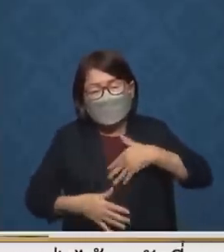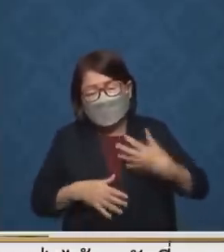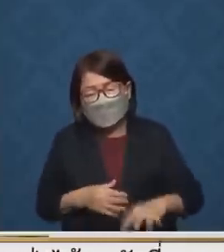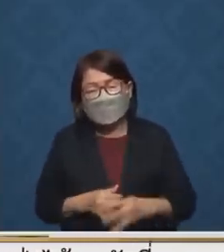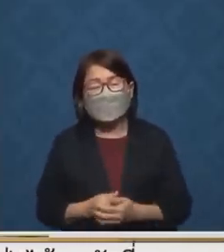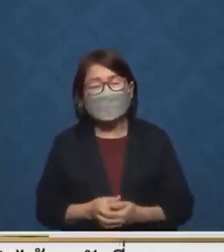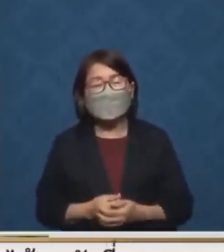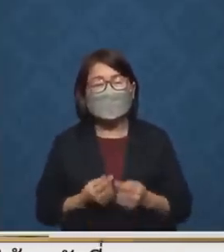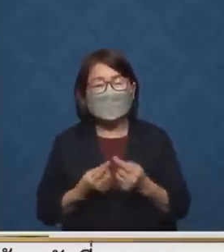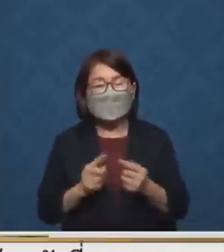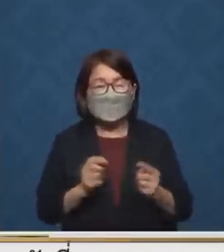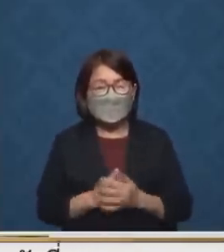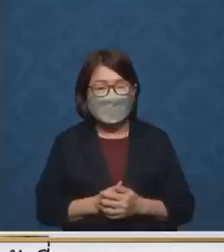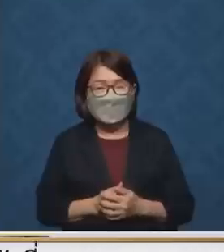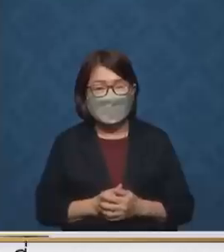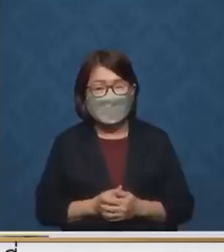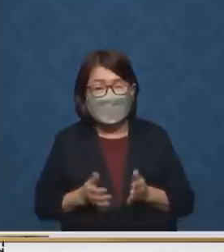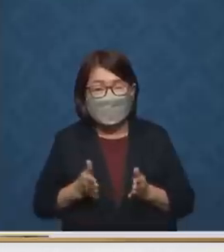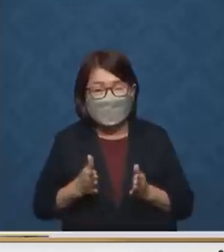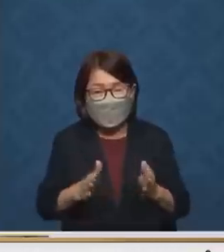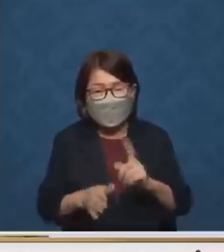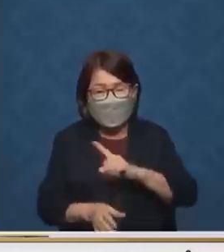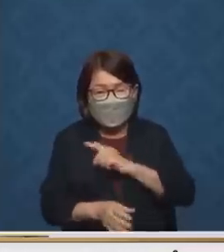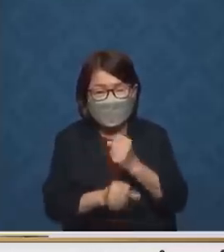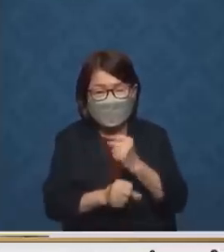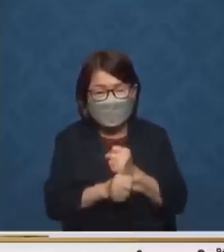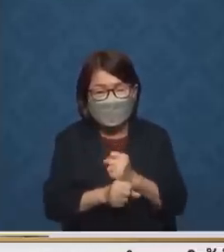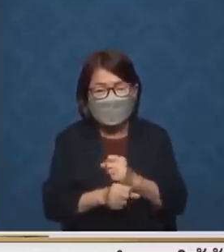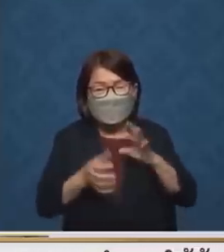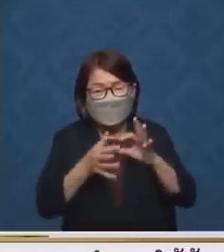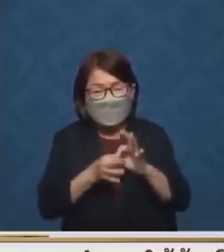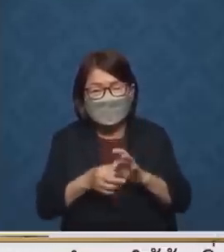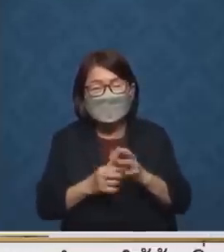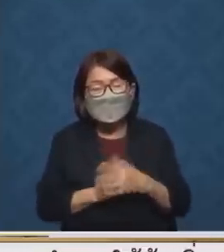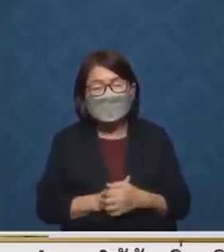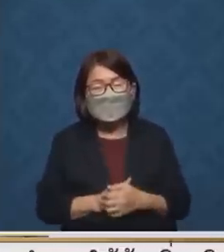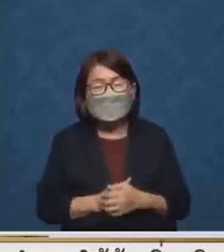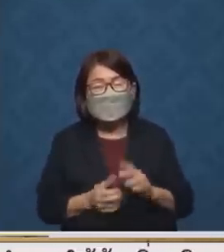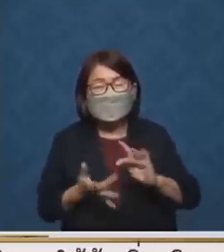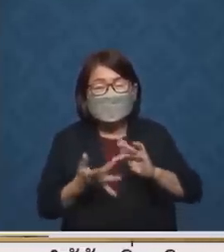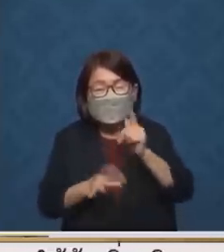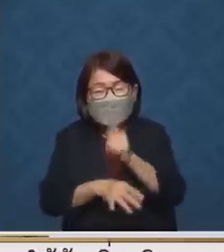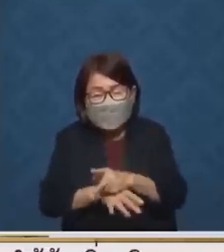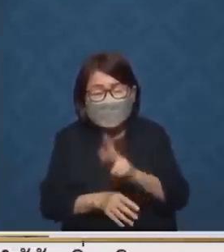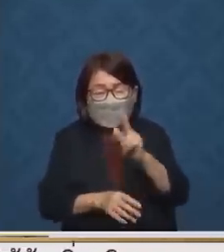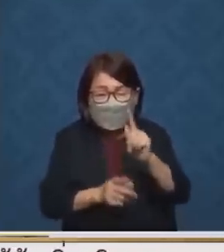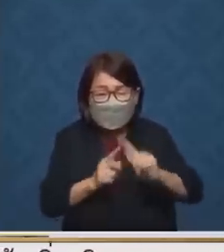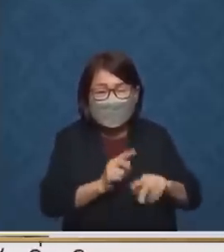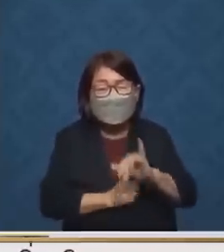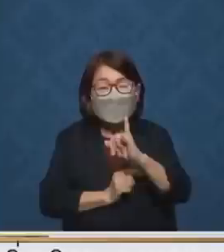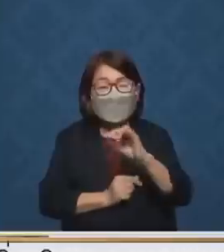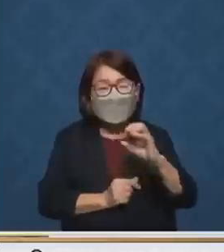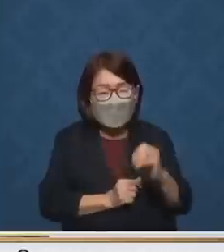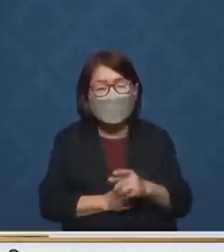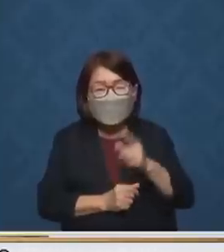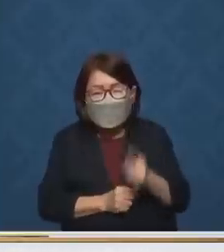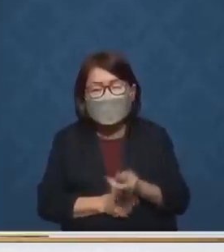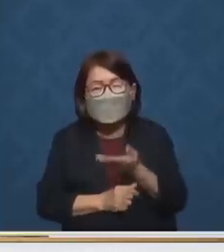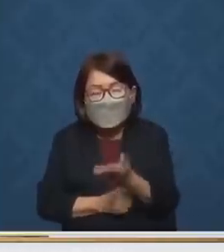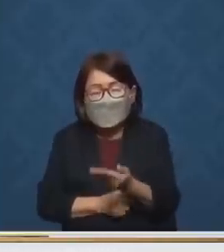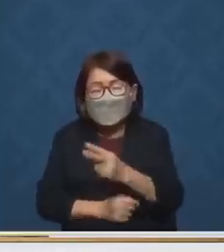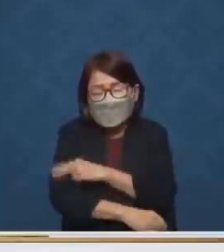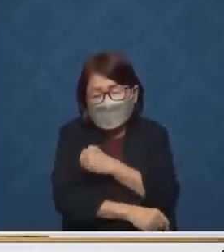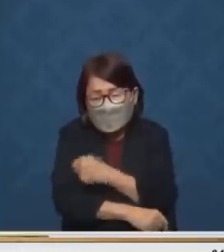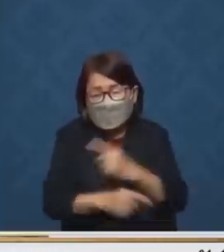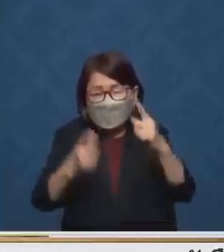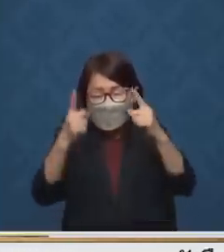แต่หน่วยงานที่ปธิบัิธฬัษ์ต้องมาเกี่ยดเบีนพยาบาลเบีดเบีนหมอพี่น้องปร lyชนและเอืออำน